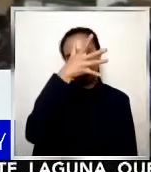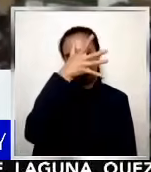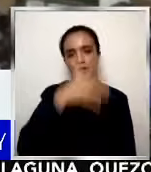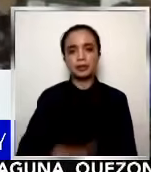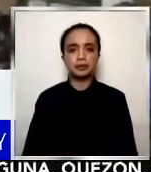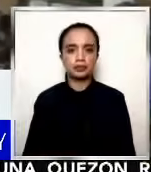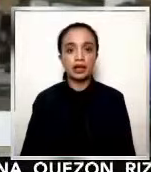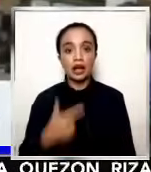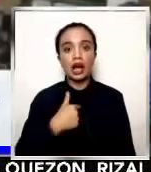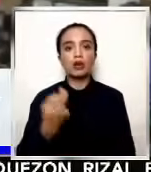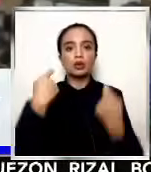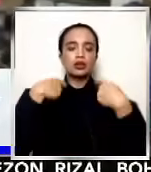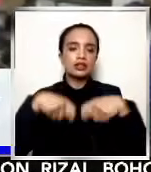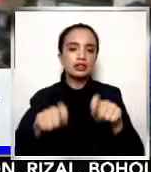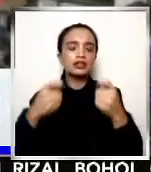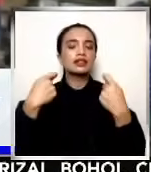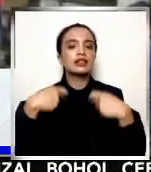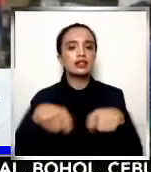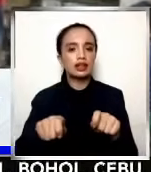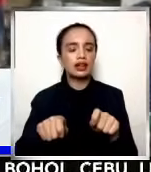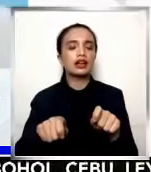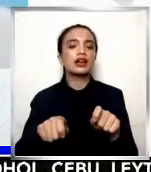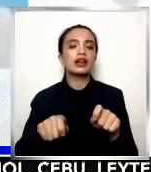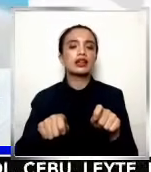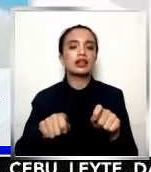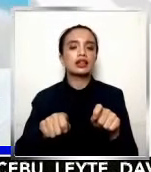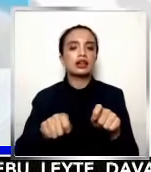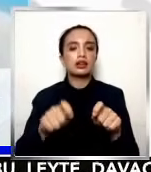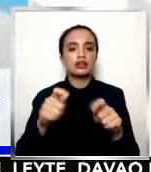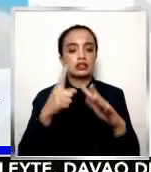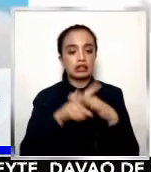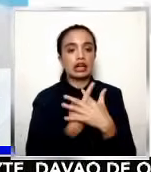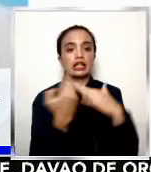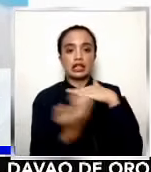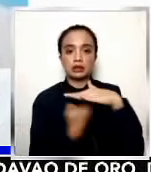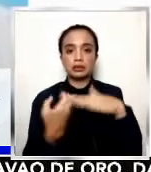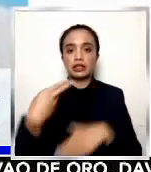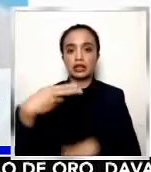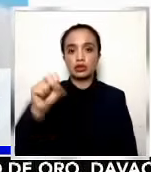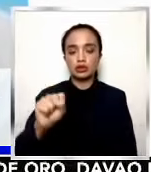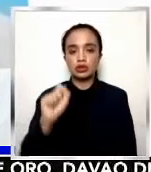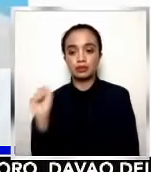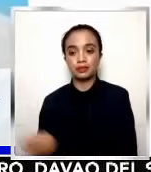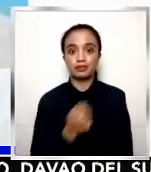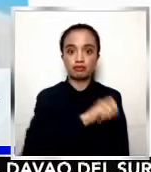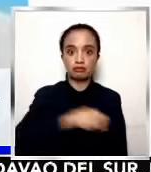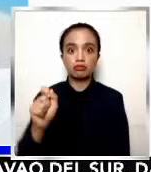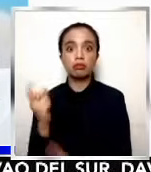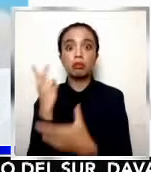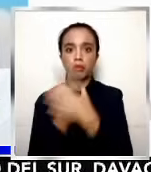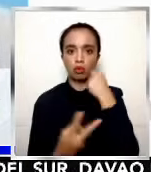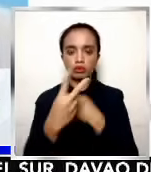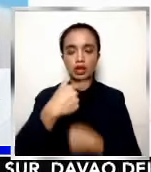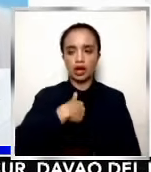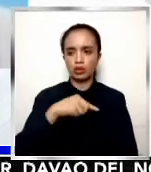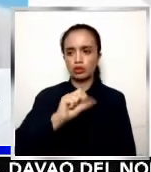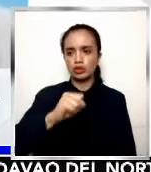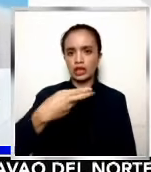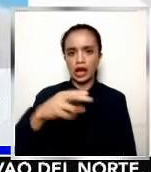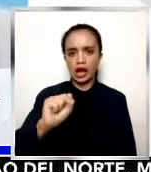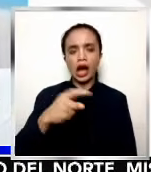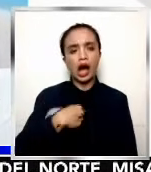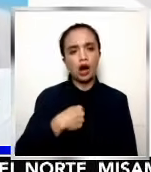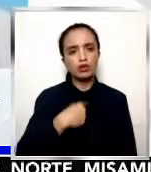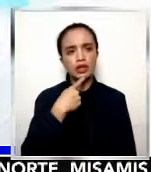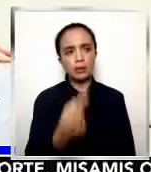basketball since elementary to high school. Then table tennis po sabay po yun. Nung senior high school po, sabi ko, why not itry